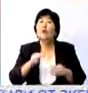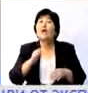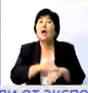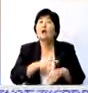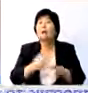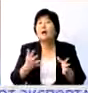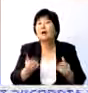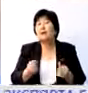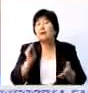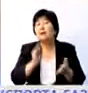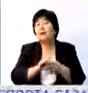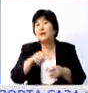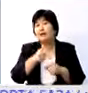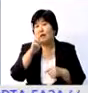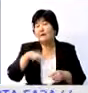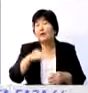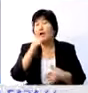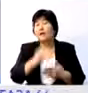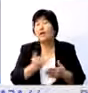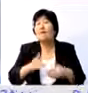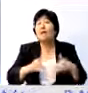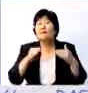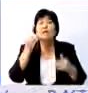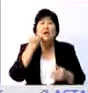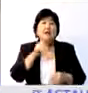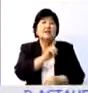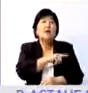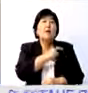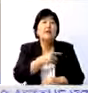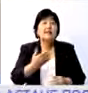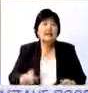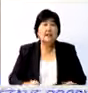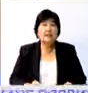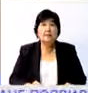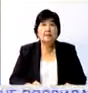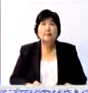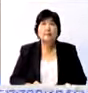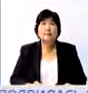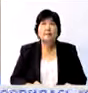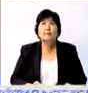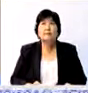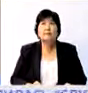были восприняты поставленные главой государства задачи по повышению качества медицины.